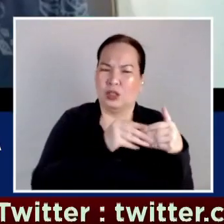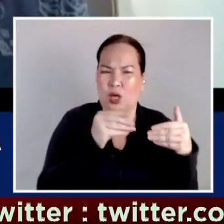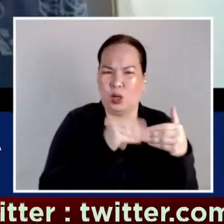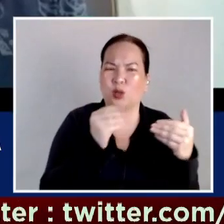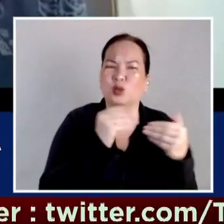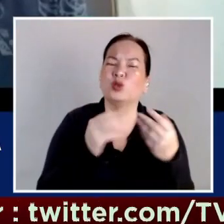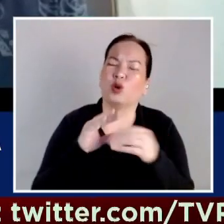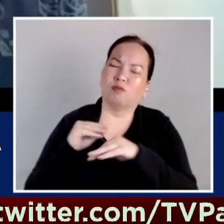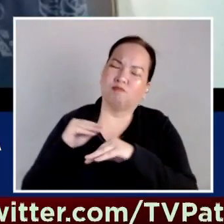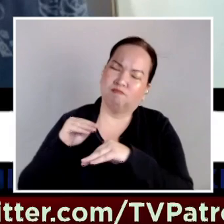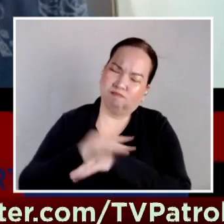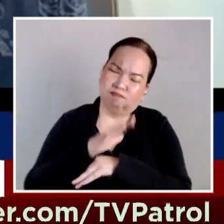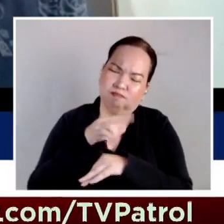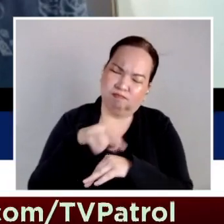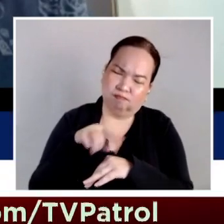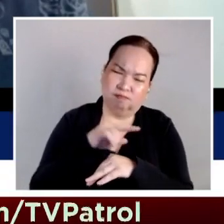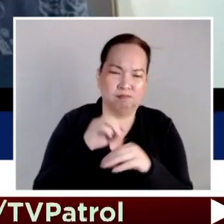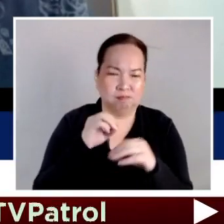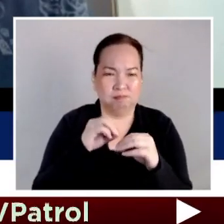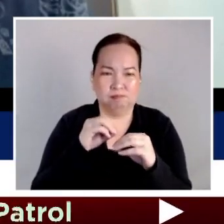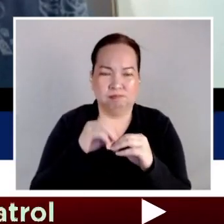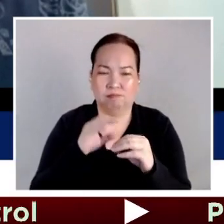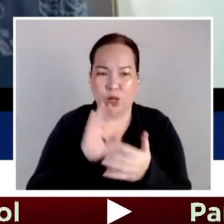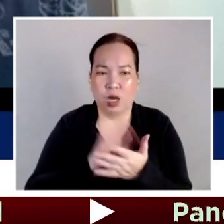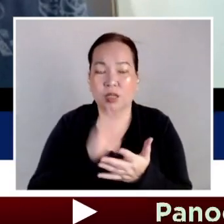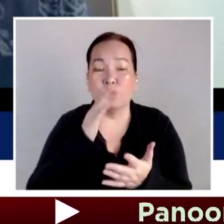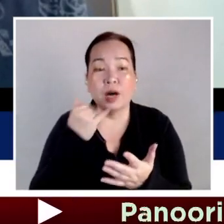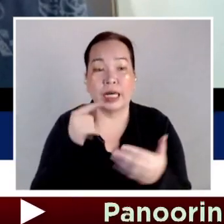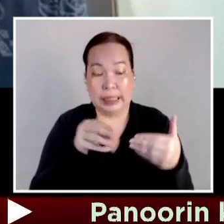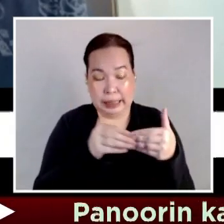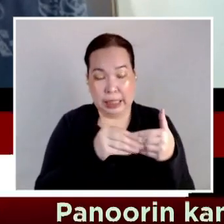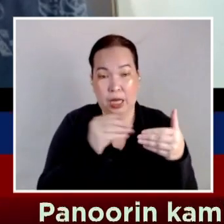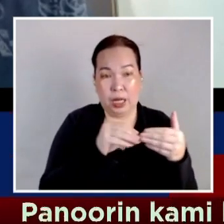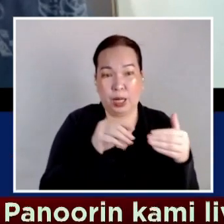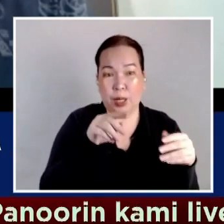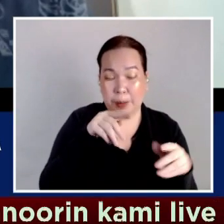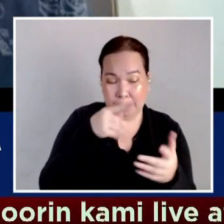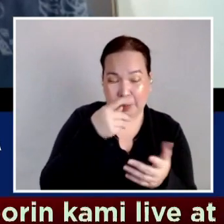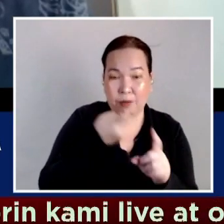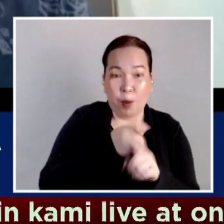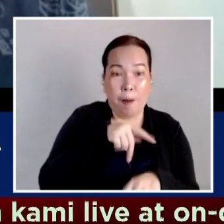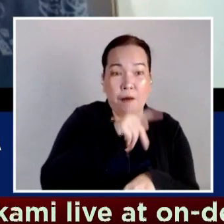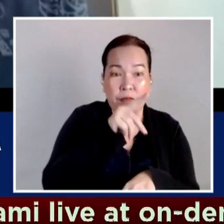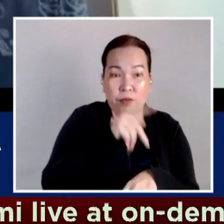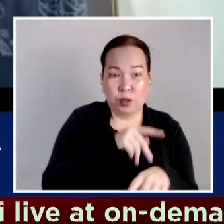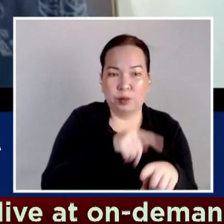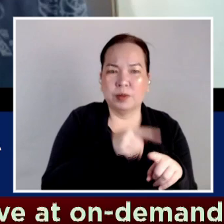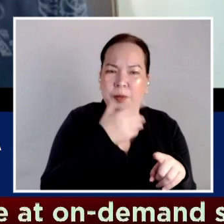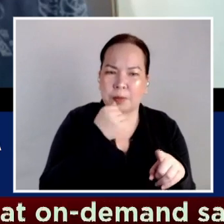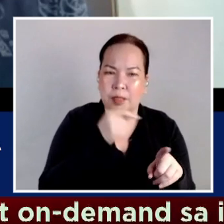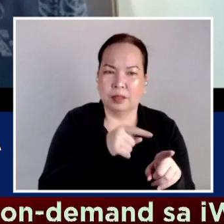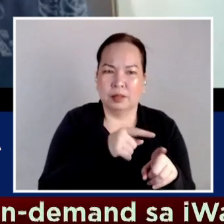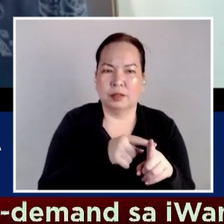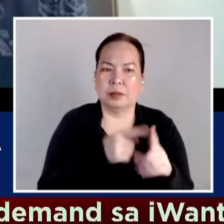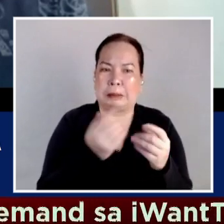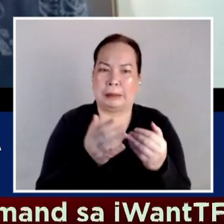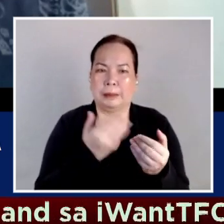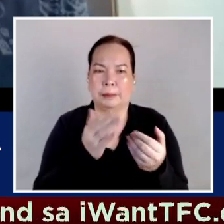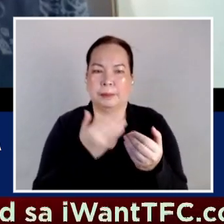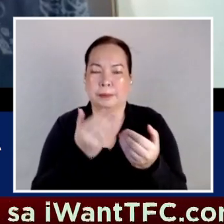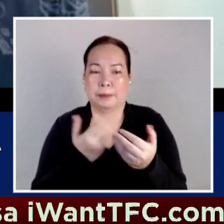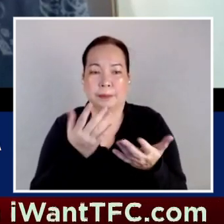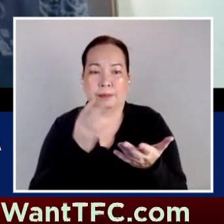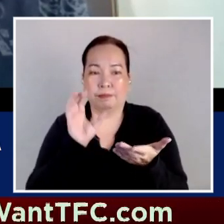Dollar from the Philippines might go to the States because it's better there for their investment. So